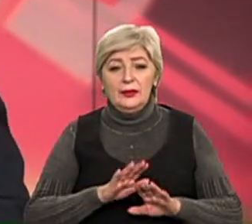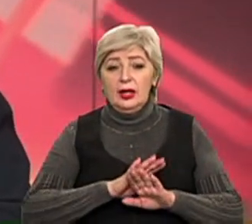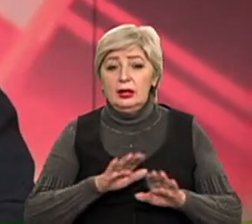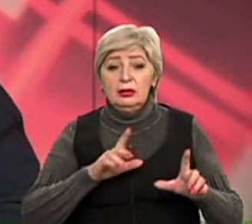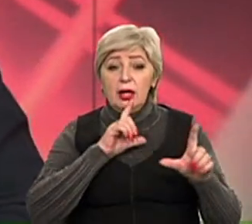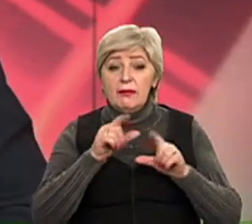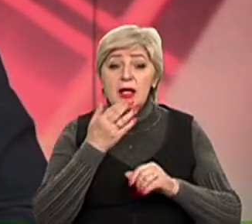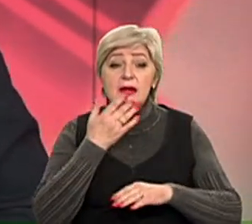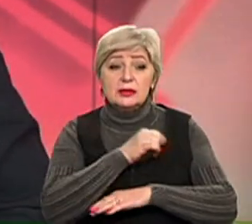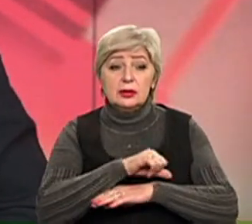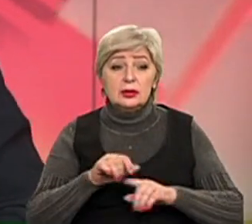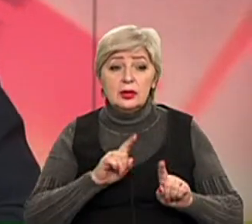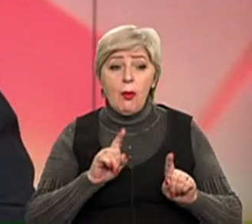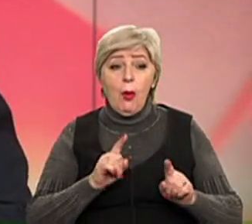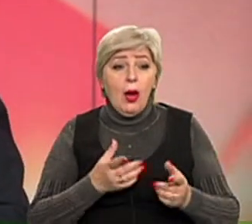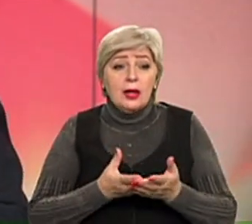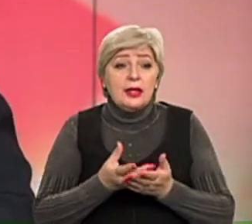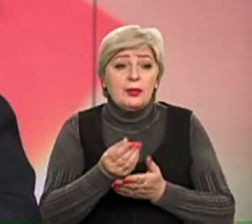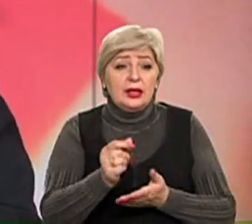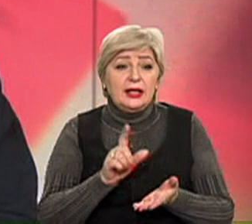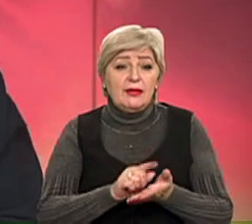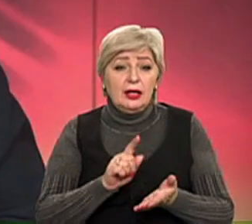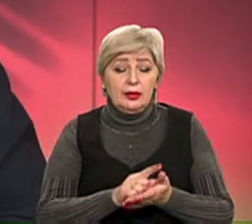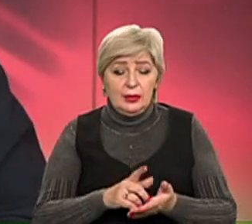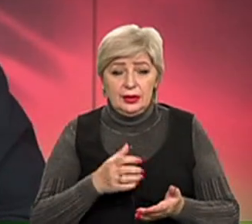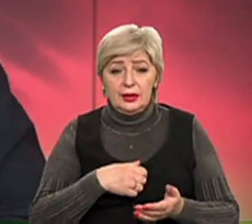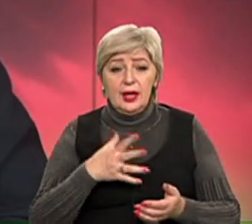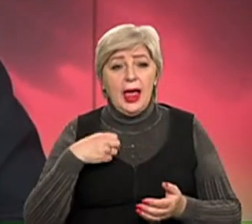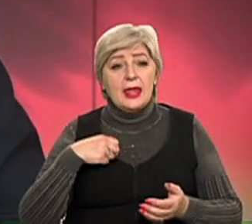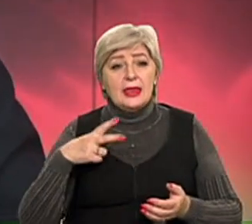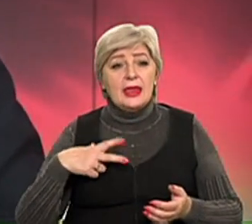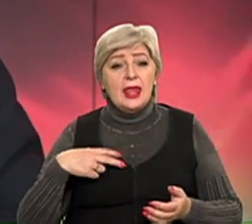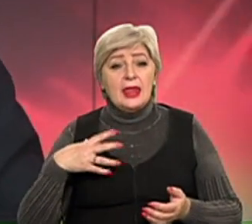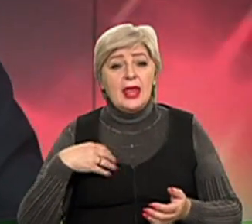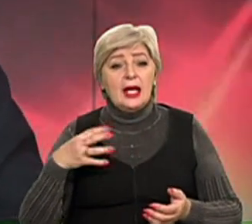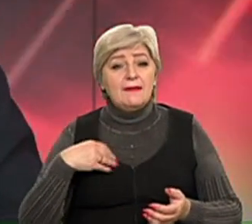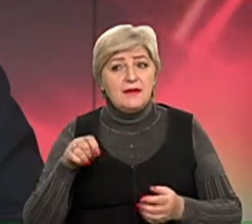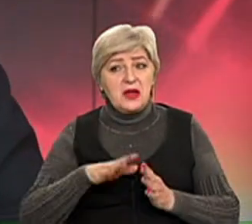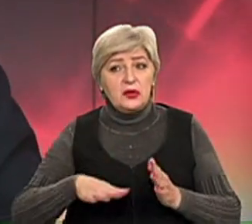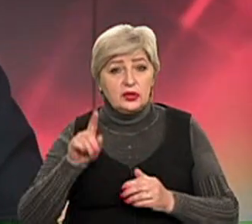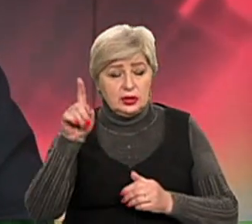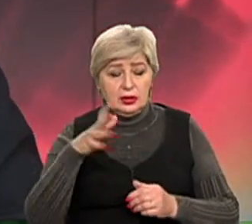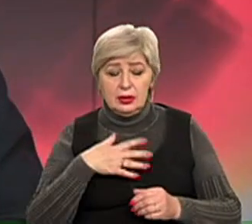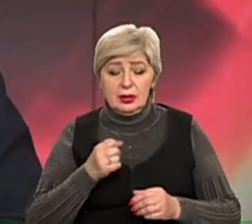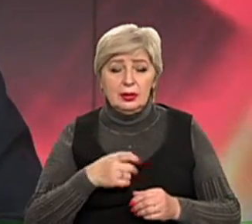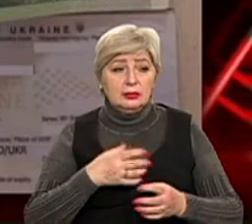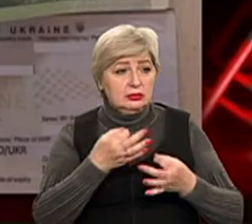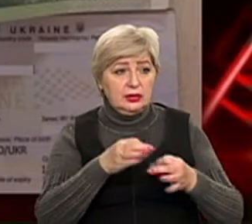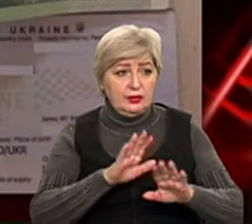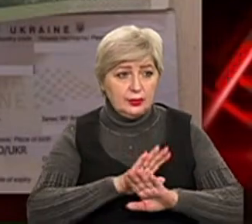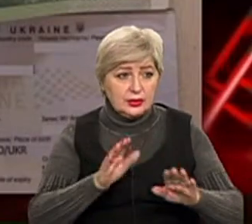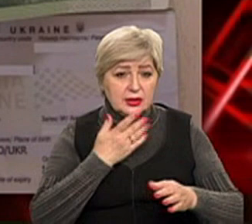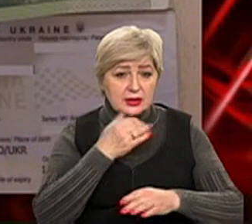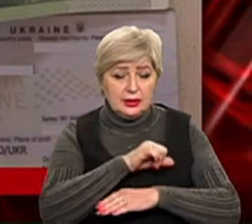Не виїхав за кордон, бо не сплатив аліменти. На пункті пропуску Шегині, що на Львівщині, затримали чоловіка, який заборгував гроші на утримання